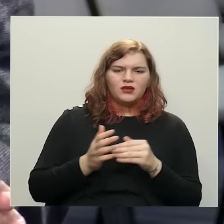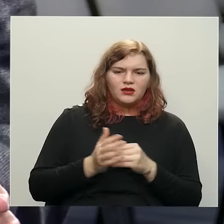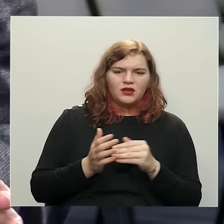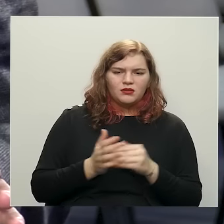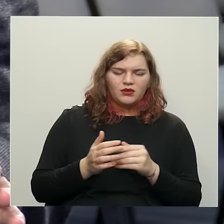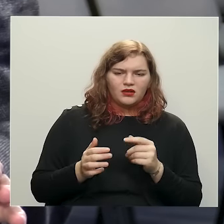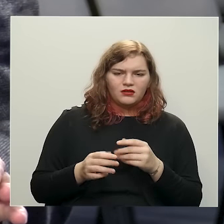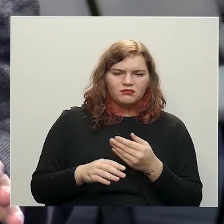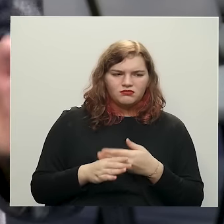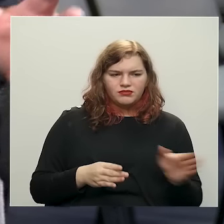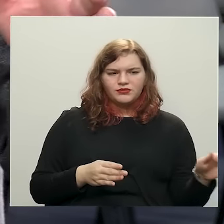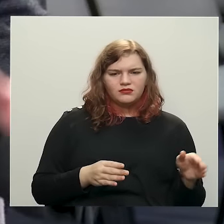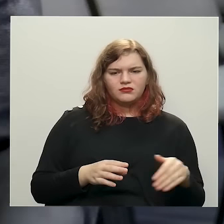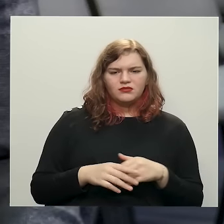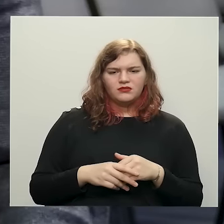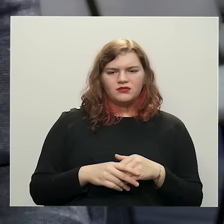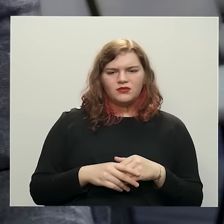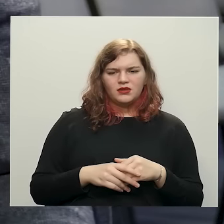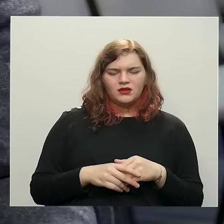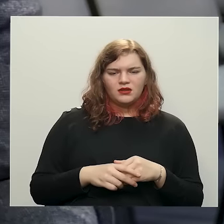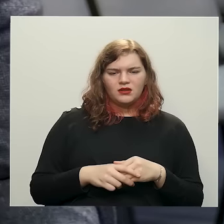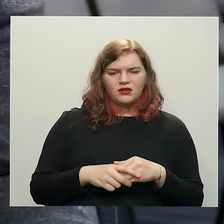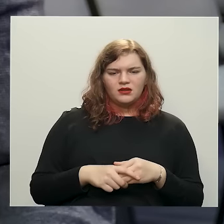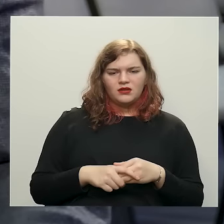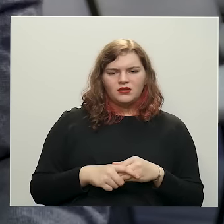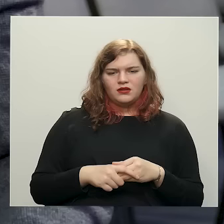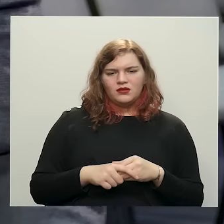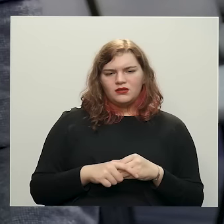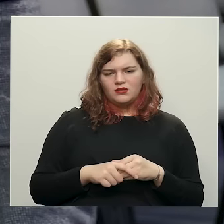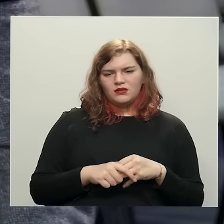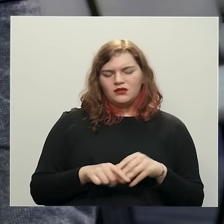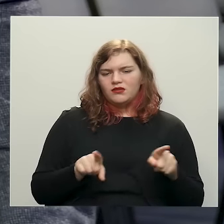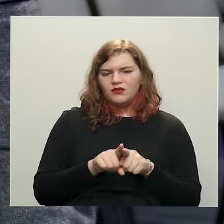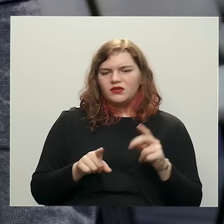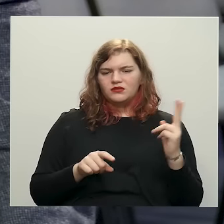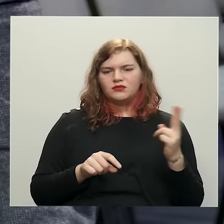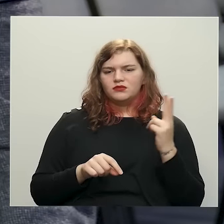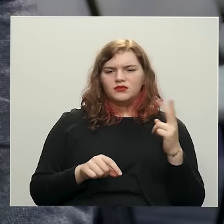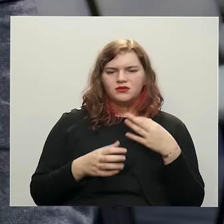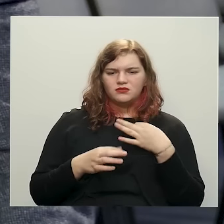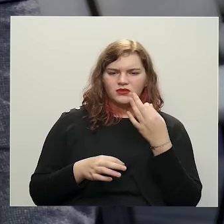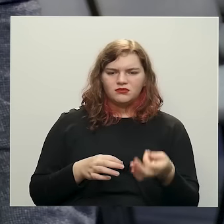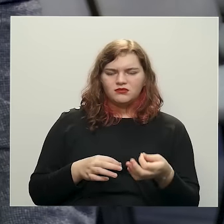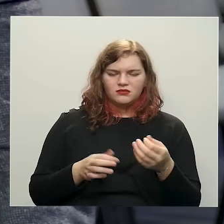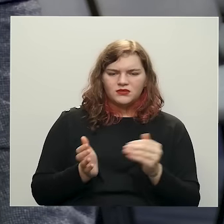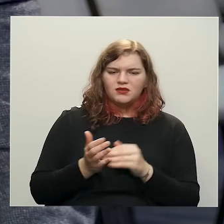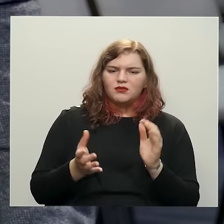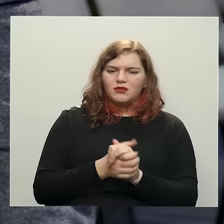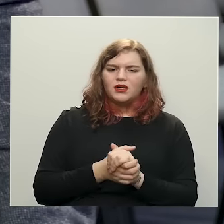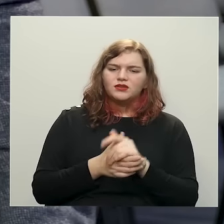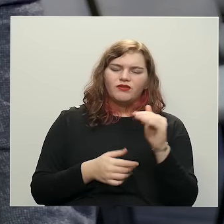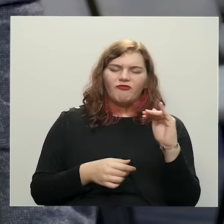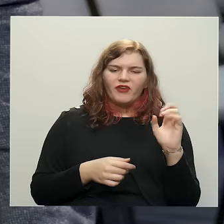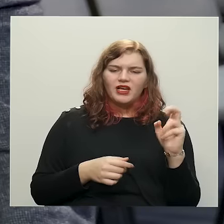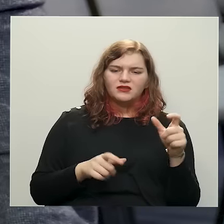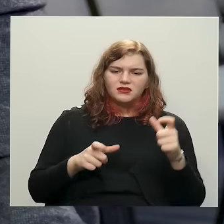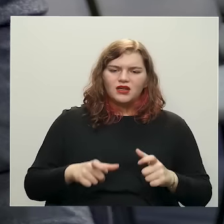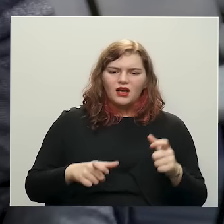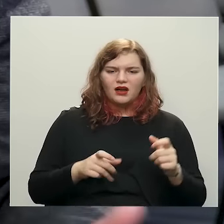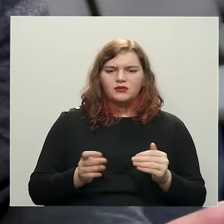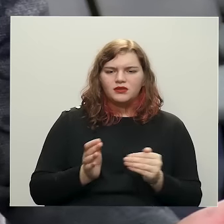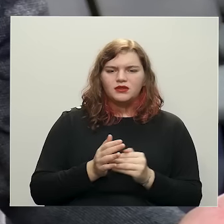plecați de acolo. Ai, confirmarea Domnului. În sfârșit, acolo la Felix, în cameră,